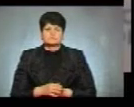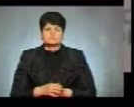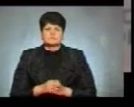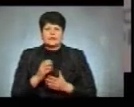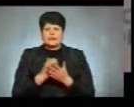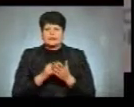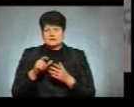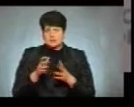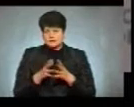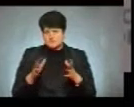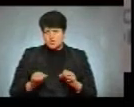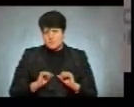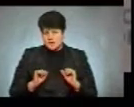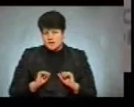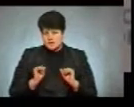Кандидати більше намагаються